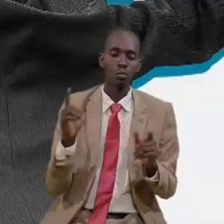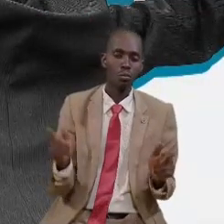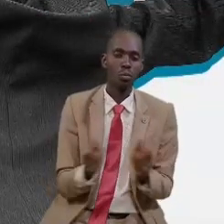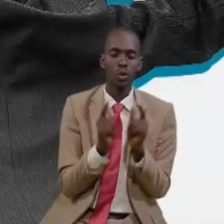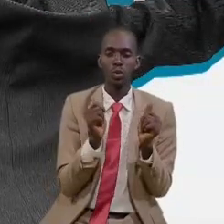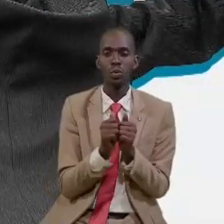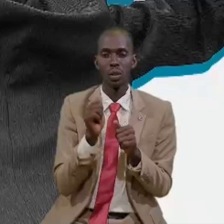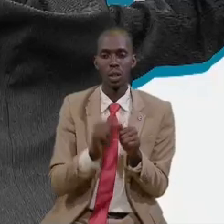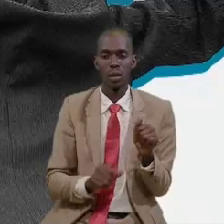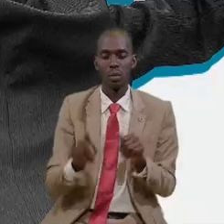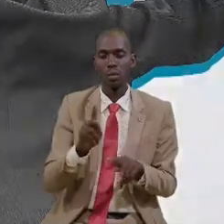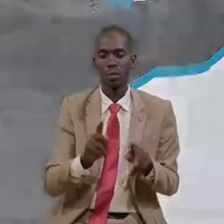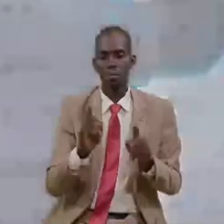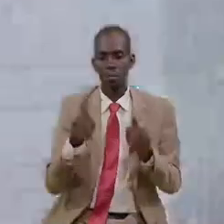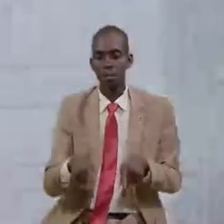donner leur vie au Seigneur.